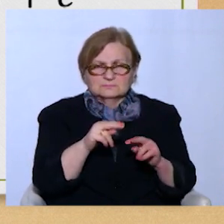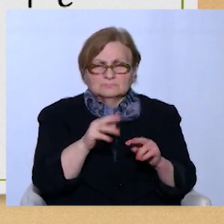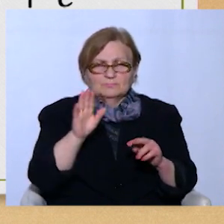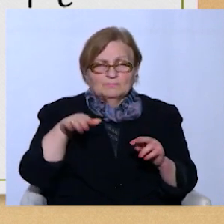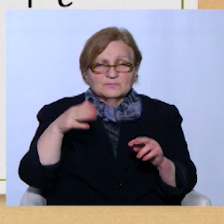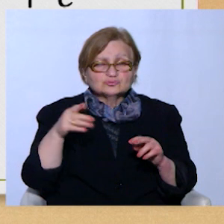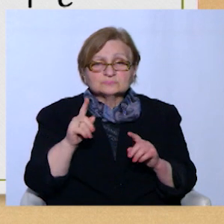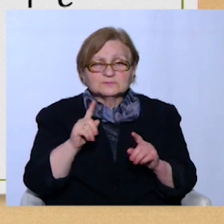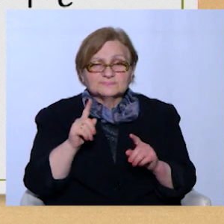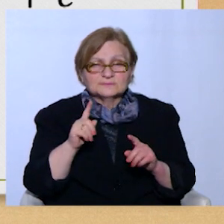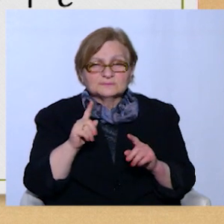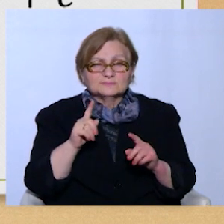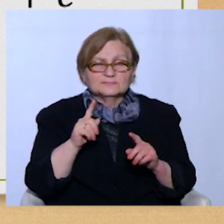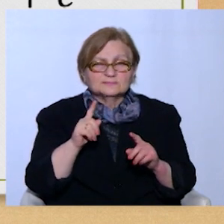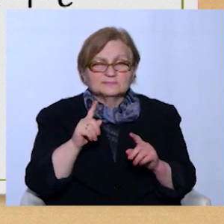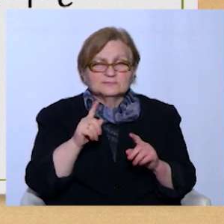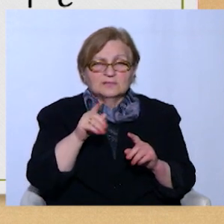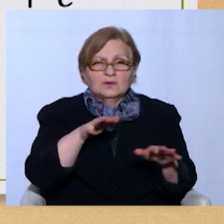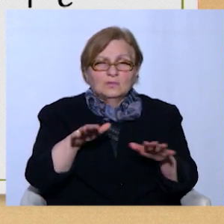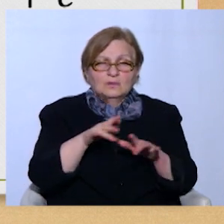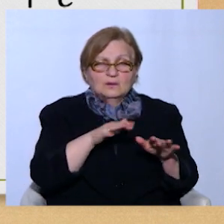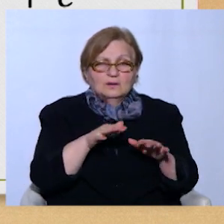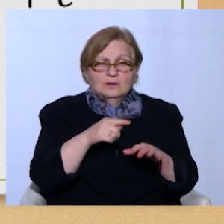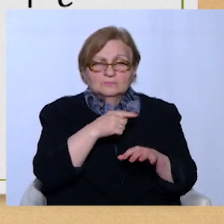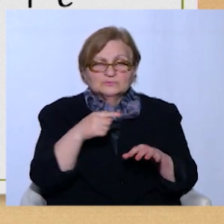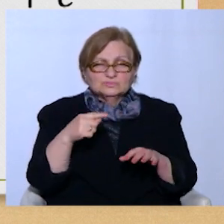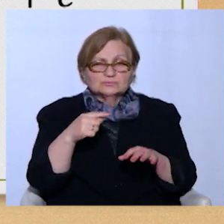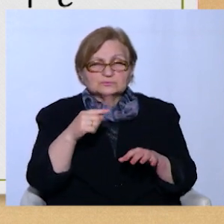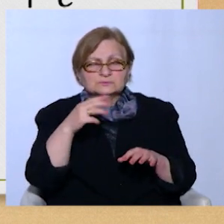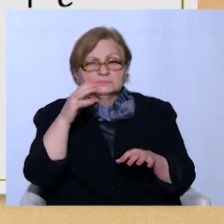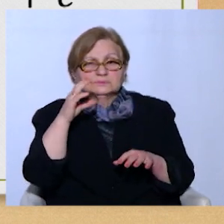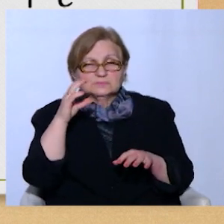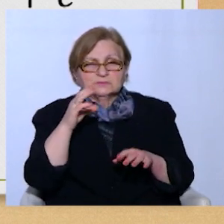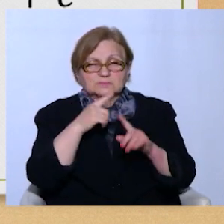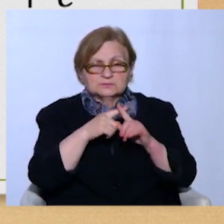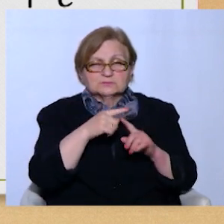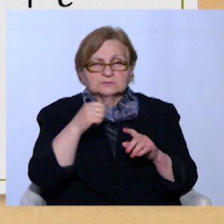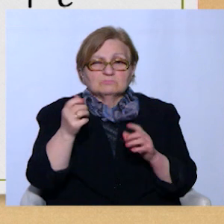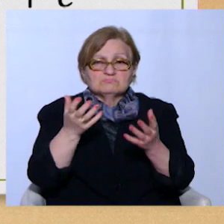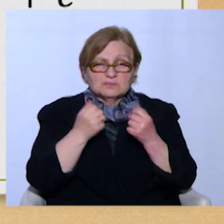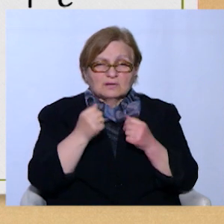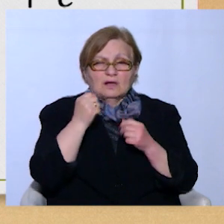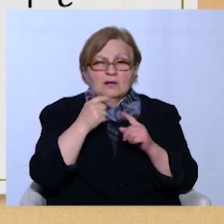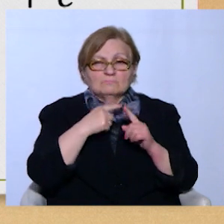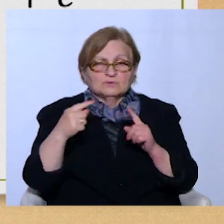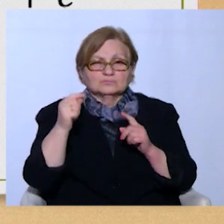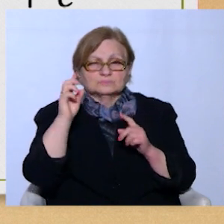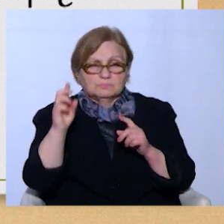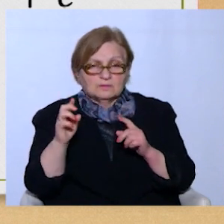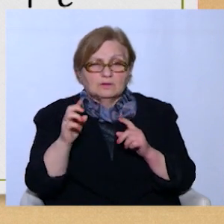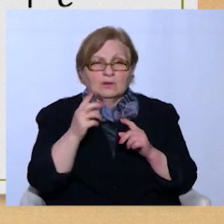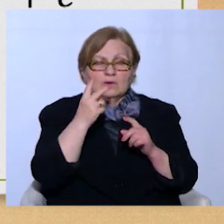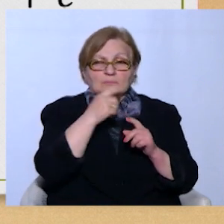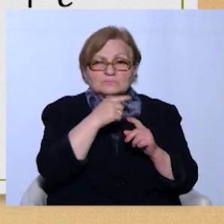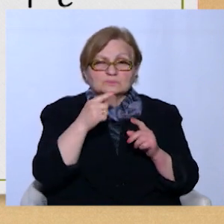შემდეგ კომბინაციებს, რომ ფუნქციაში მინუს x-ი უდრის მინუს 1-ის ჩასმით მიიღება a - b + c, x-ი უდრის